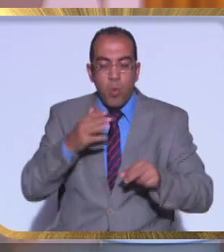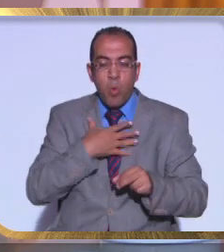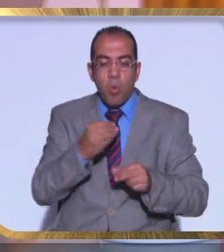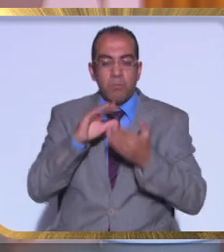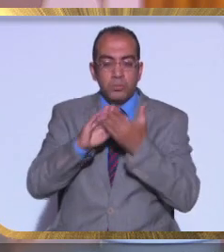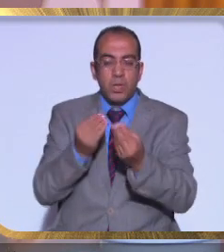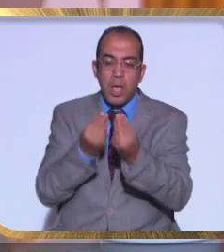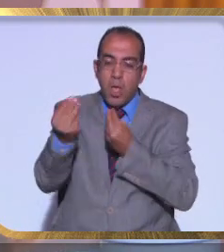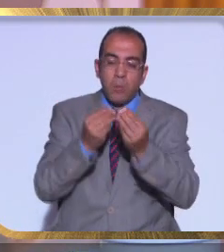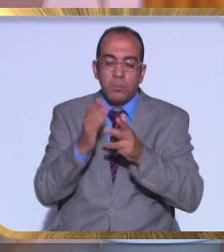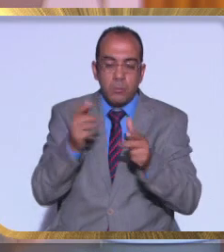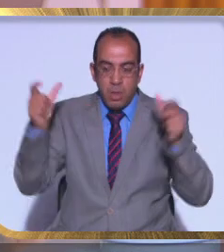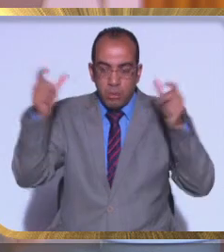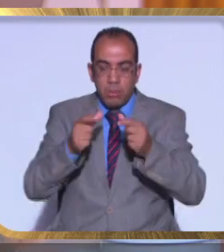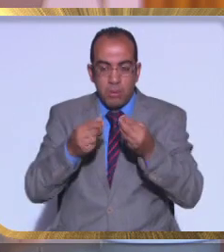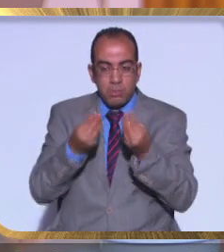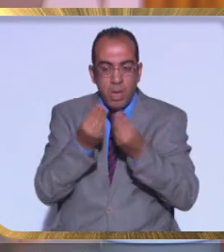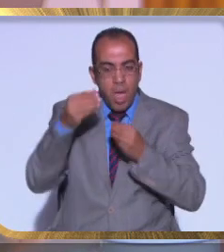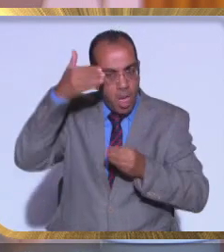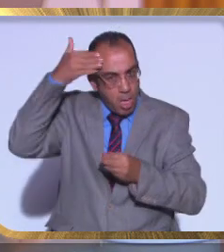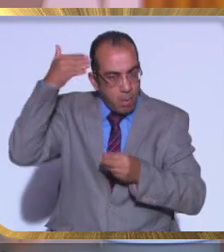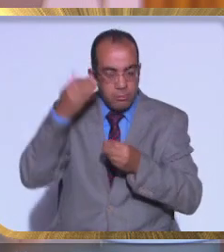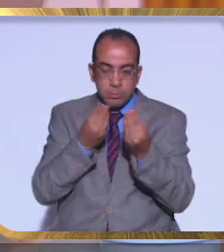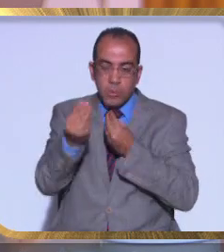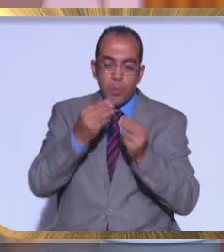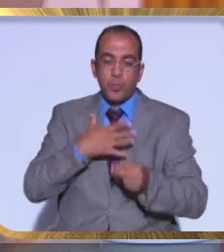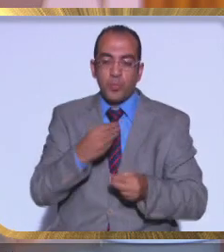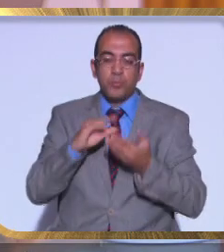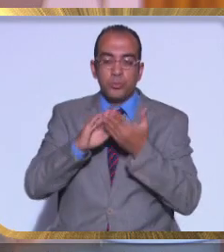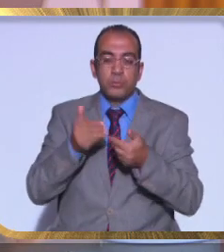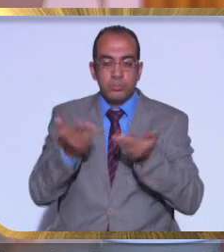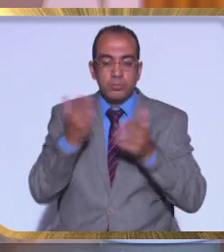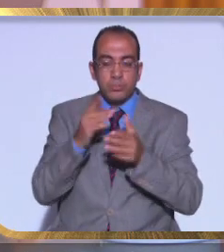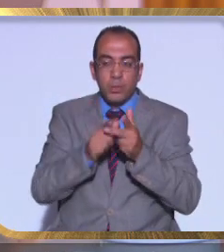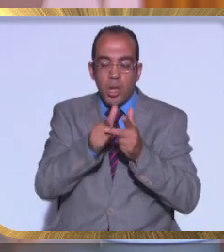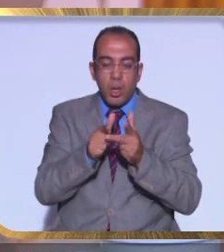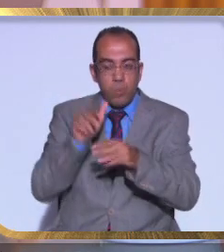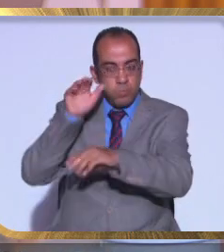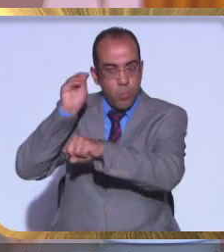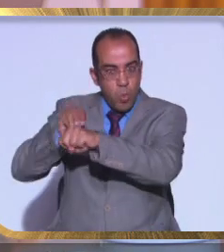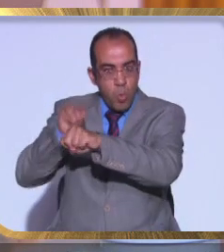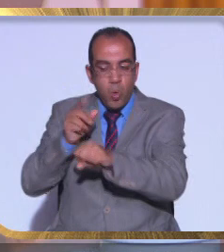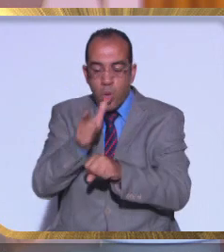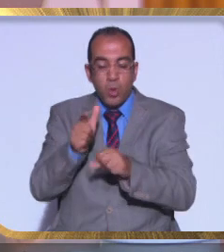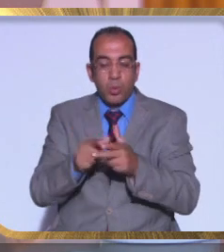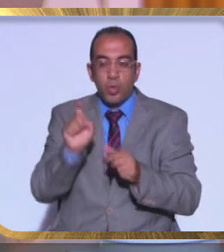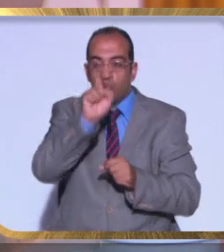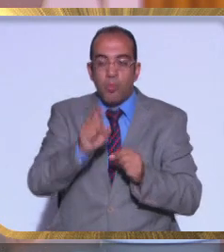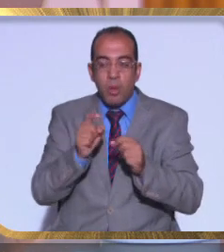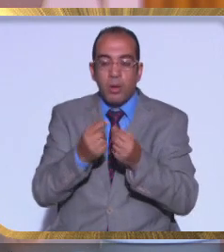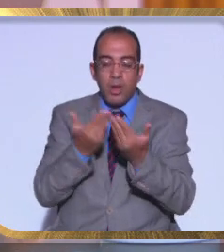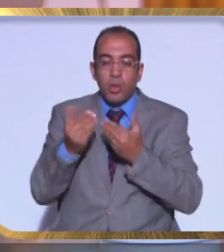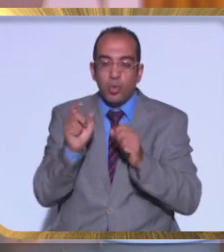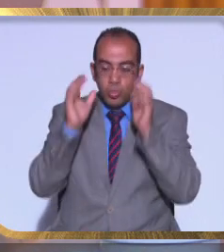ومشورة أهل الخبرة وأهل الخير، الناس اللي يحبوا لنا الخير. فأنا أنصح في هذا الأمر يا صاحبة السؤال